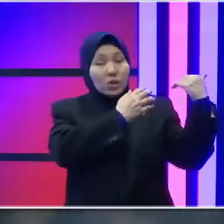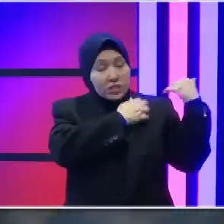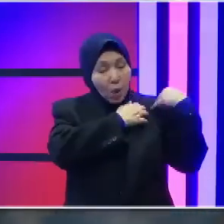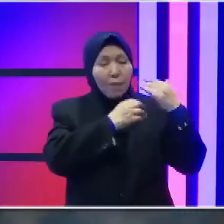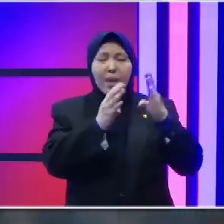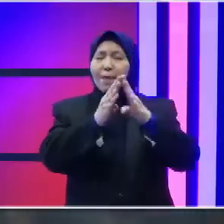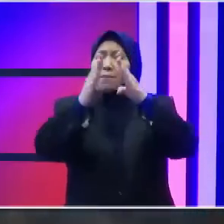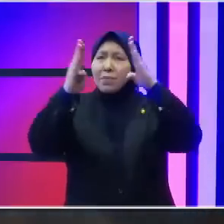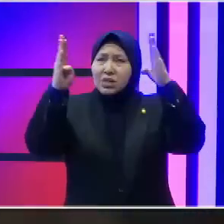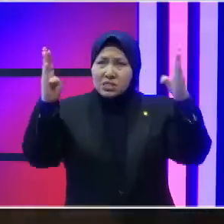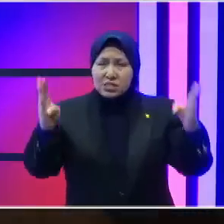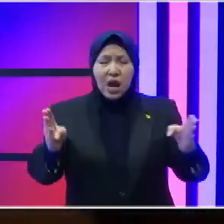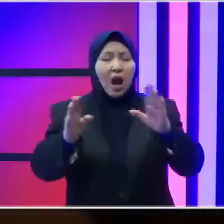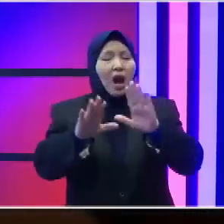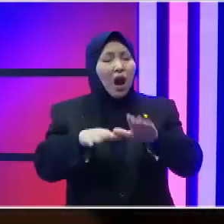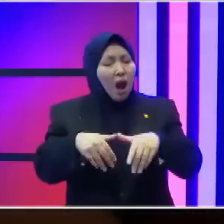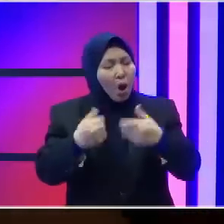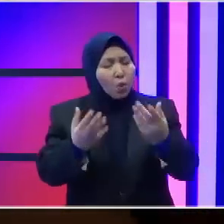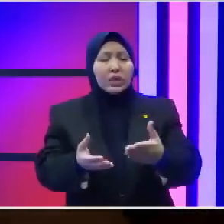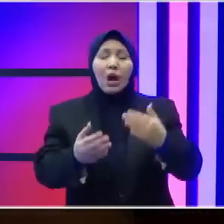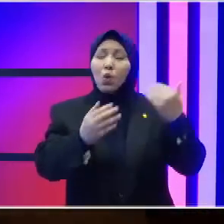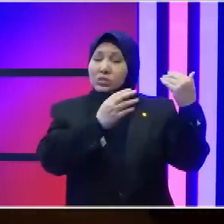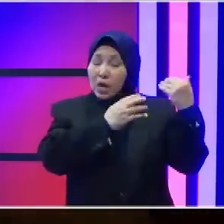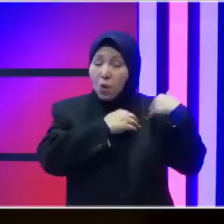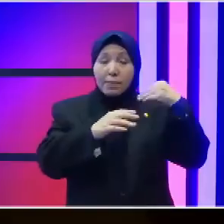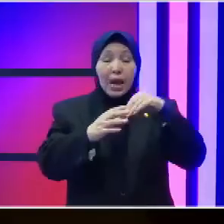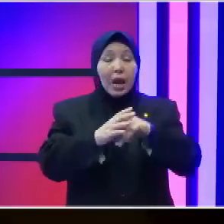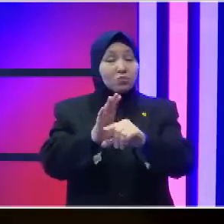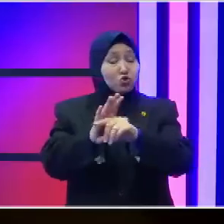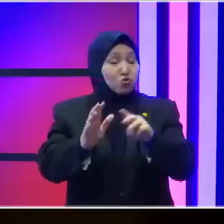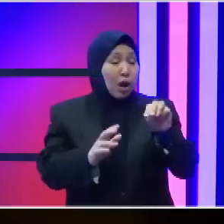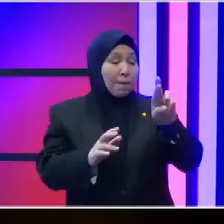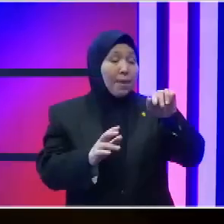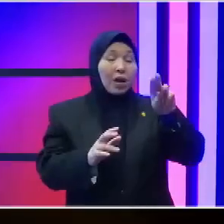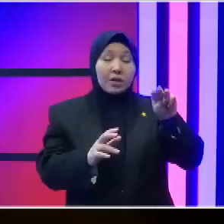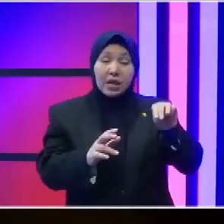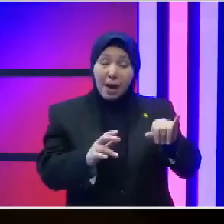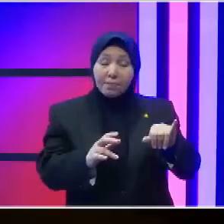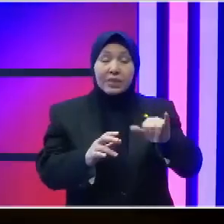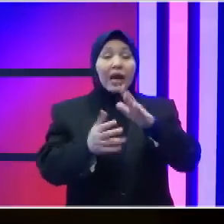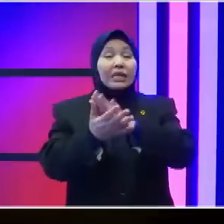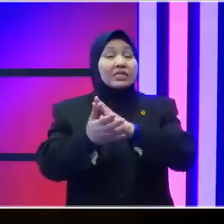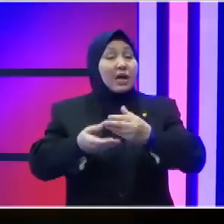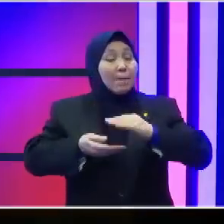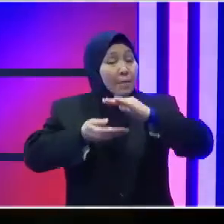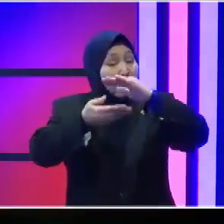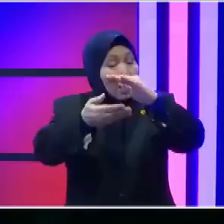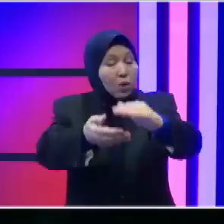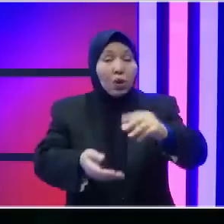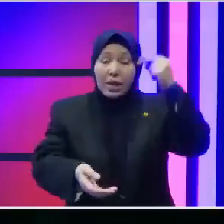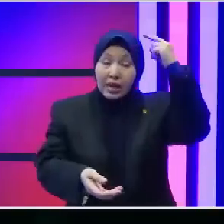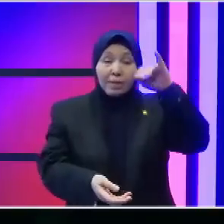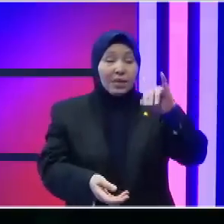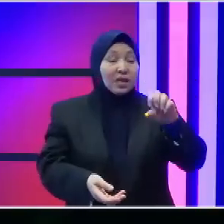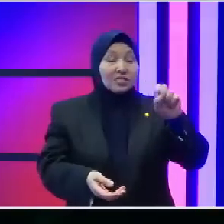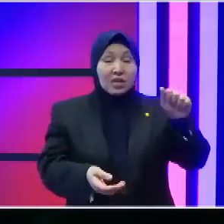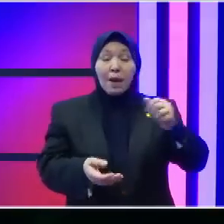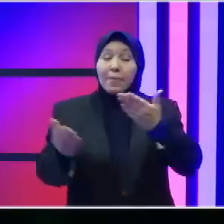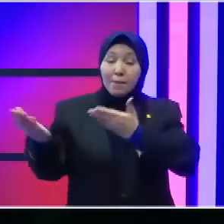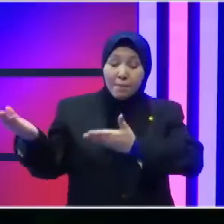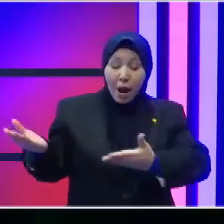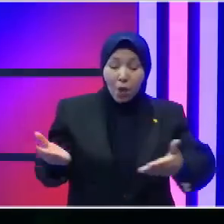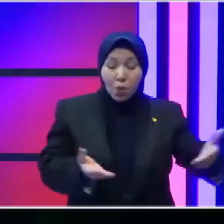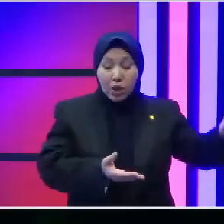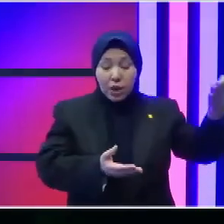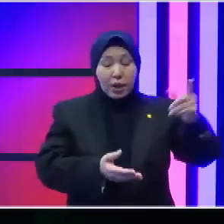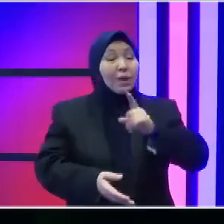yang besar sebagaimana tanggungjawab dalam surah Maryam yang disampaikan oleh Nabi Isa membawakan kebenaran